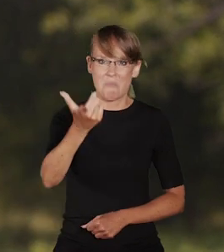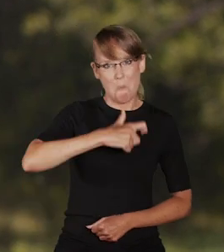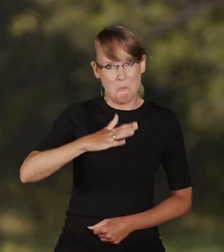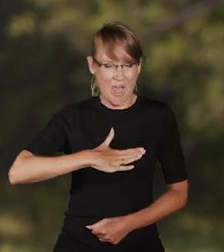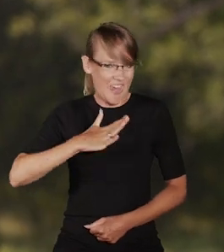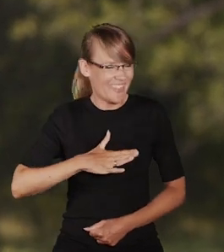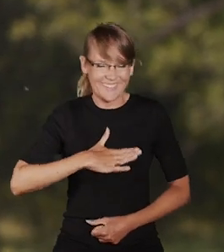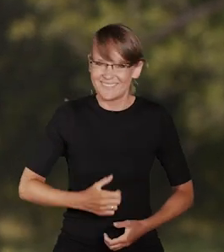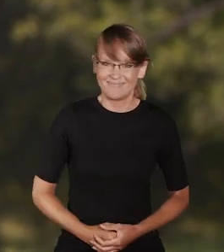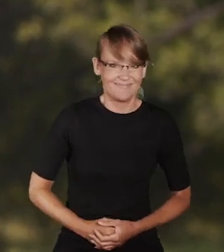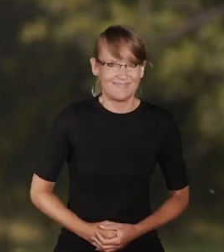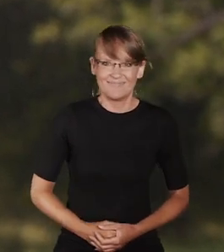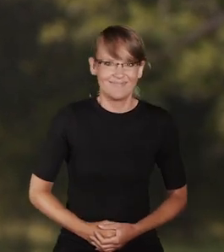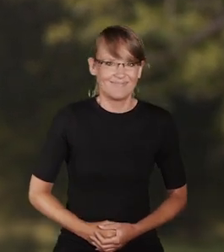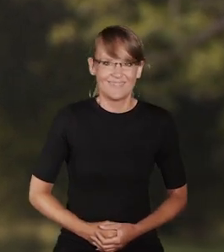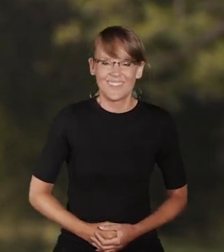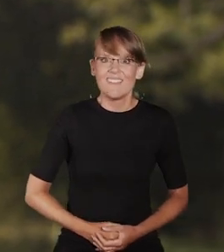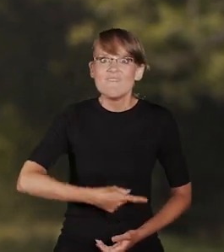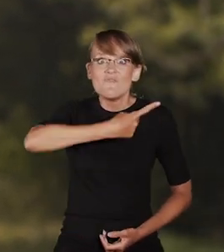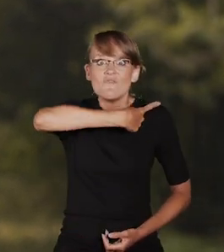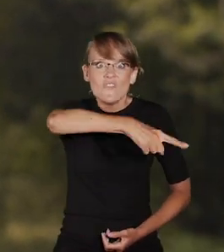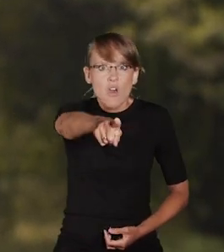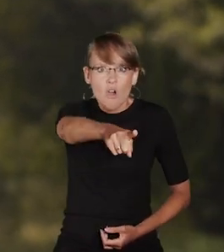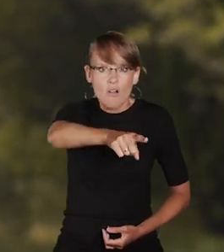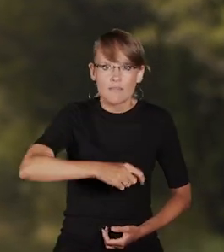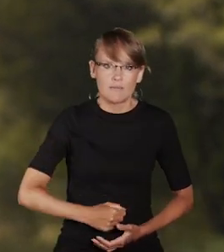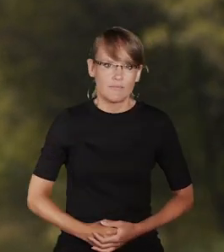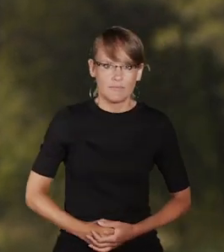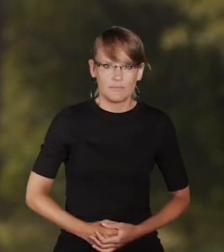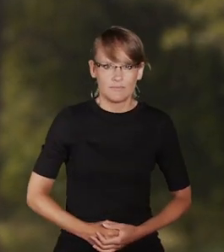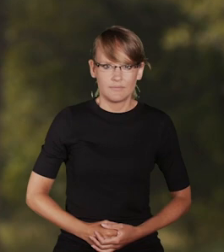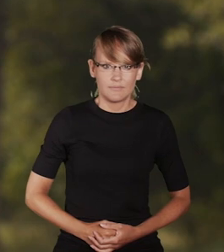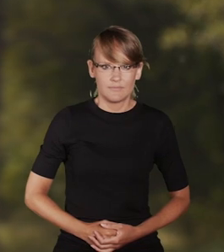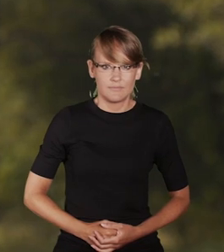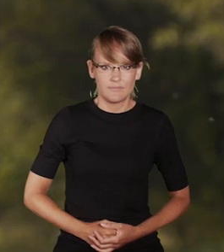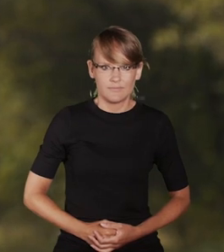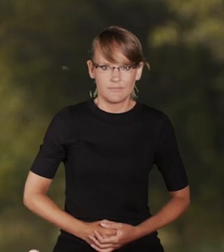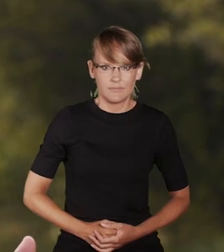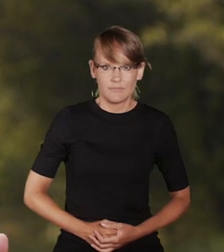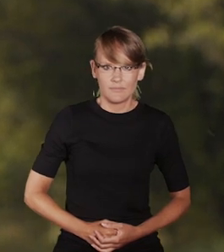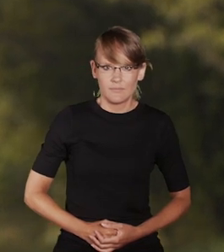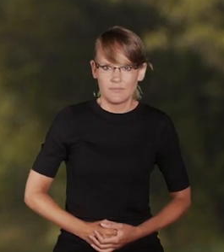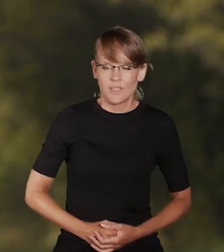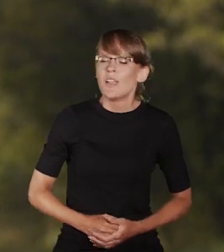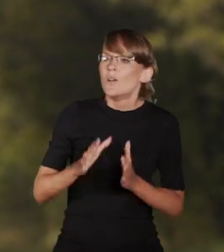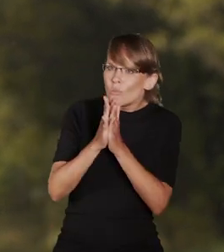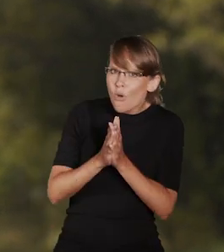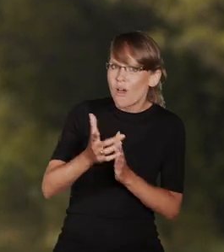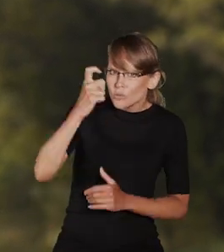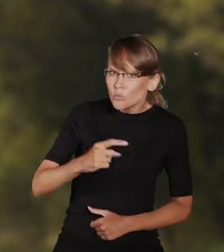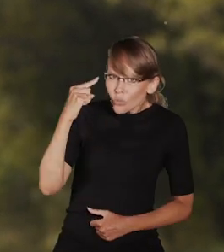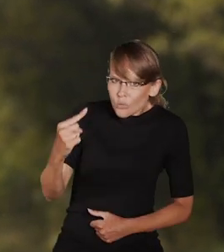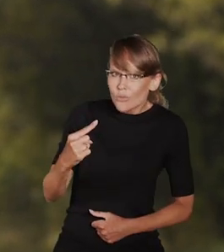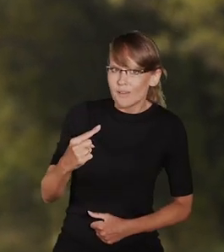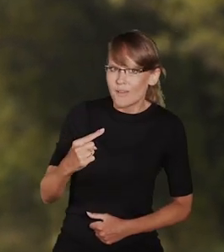Gniewa się pani jeszcze? Ja też jestem wściekły, jak 100 diabłów. Ale rozumie pani, jak